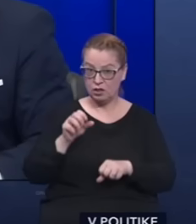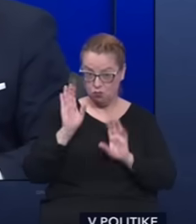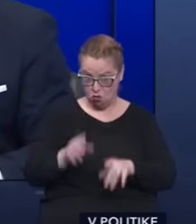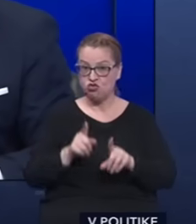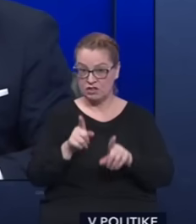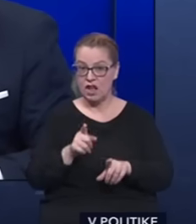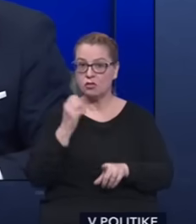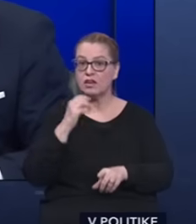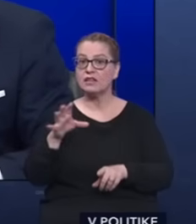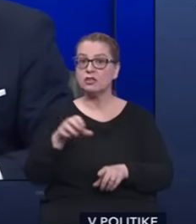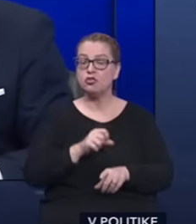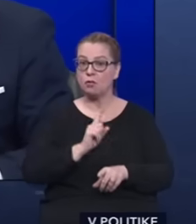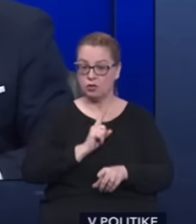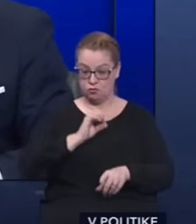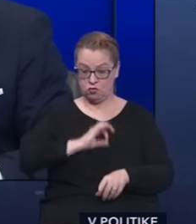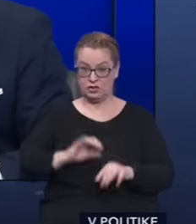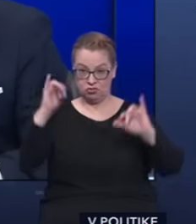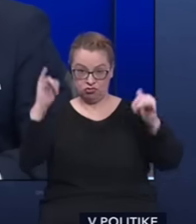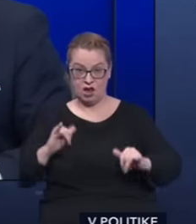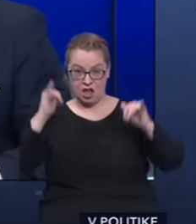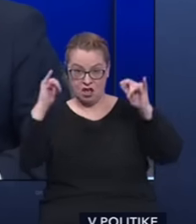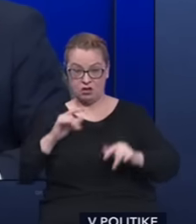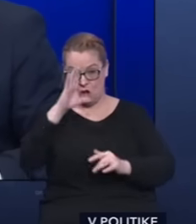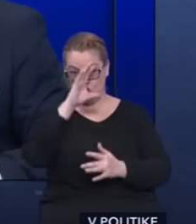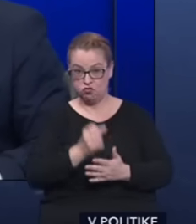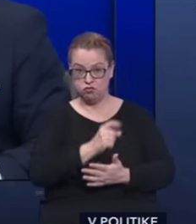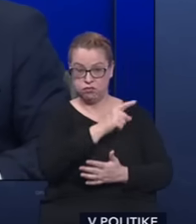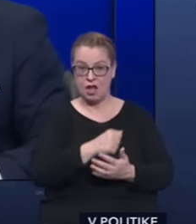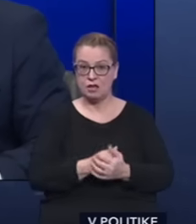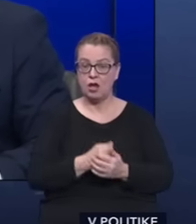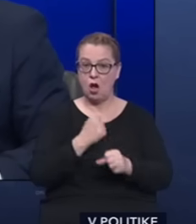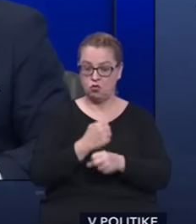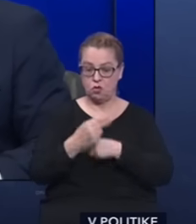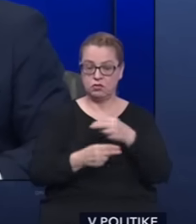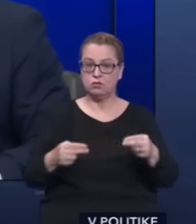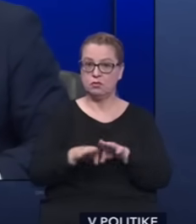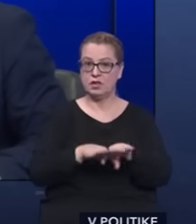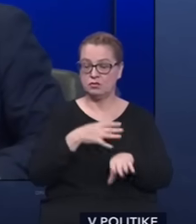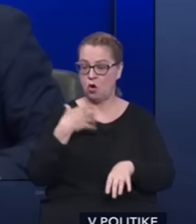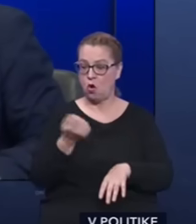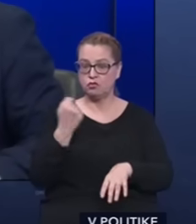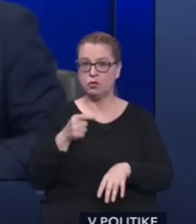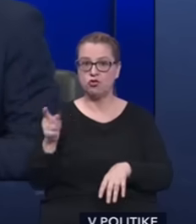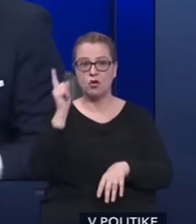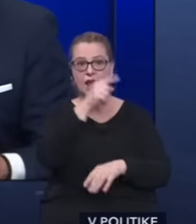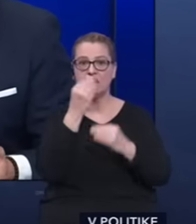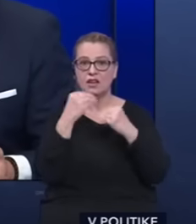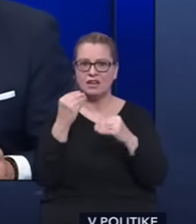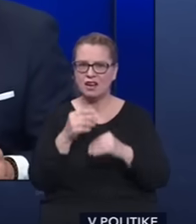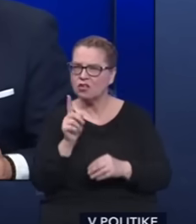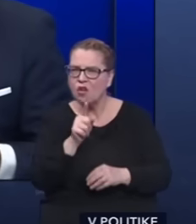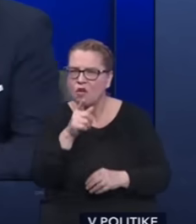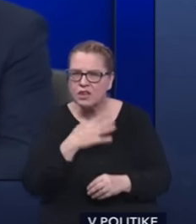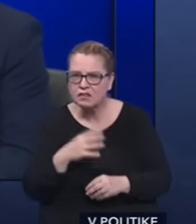to, keď si zobere svoju dceru na žúrku do Dubaja a urobí zmluvu ministerstvo hospodárstvo o tom, že ona tam ide radiť. Koho chcete